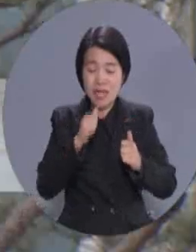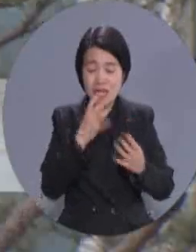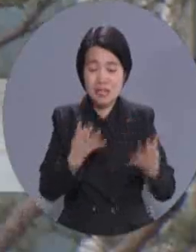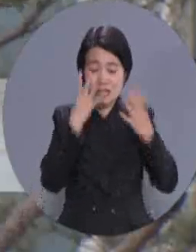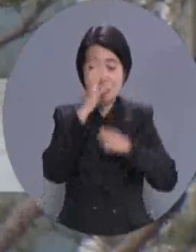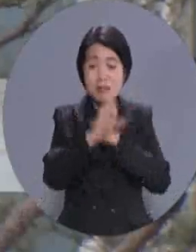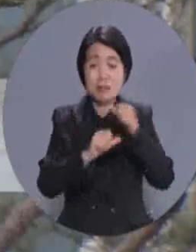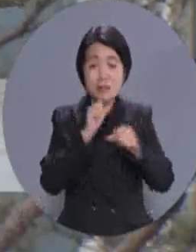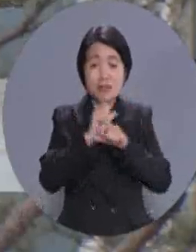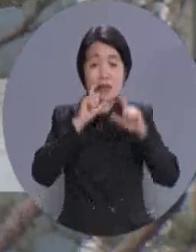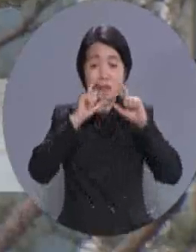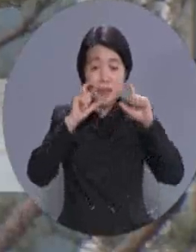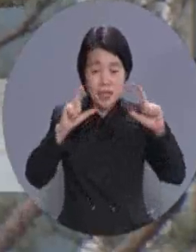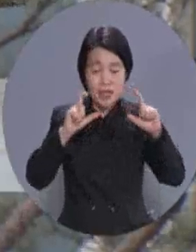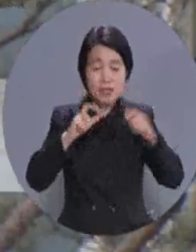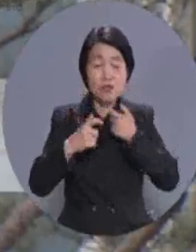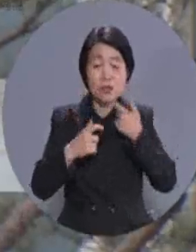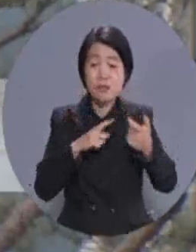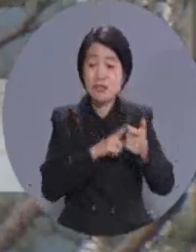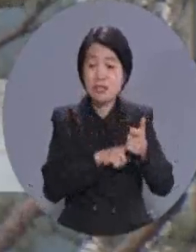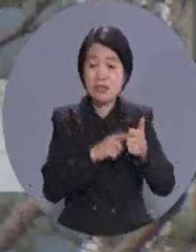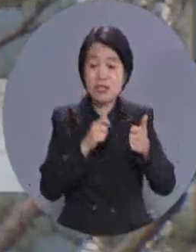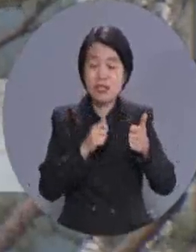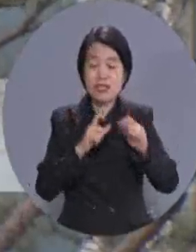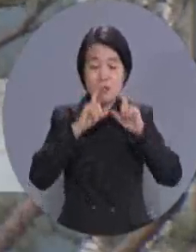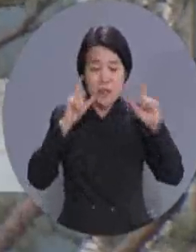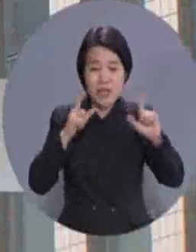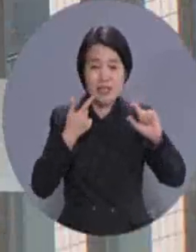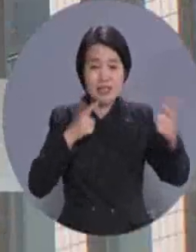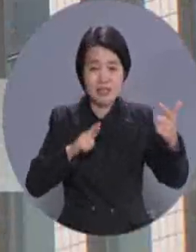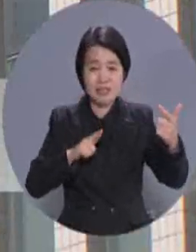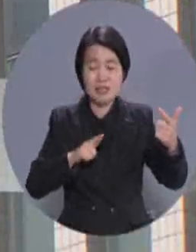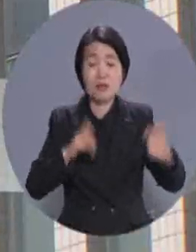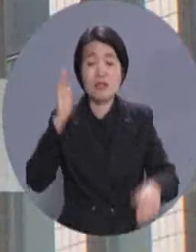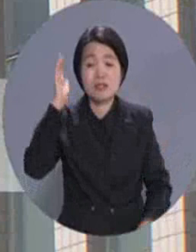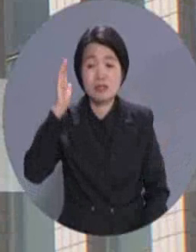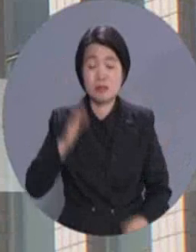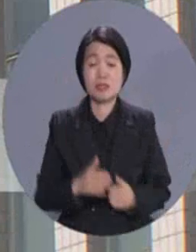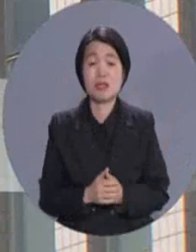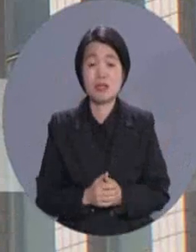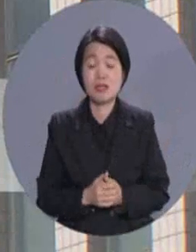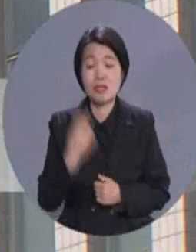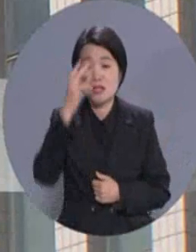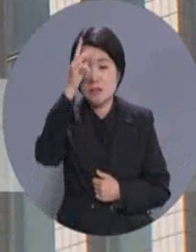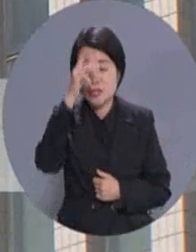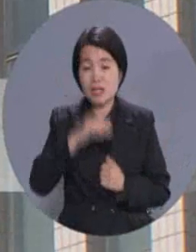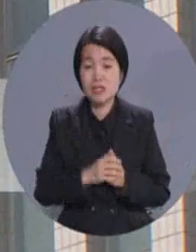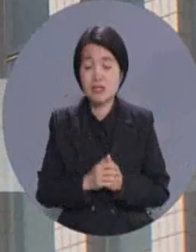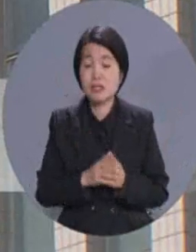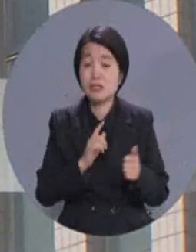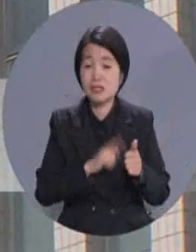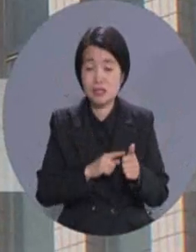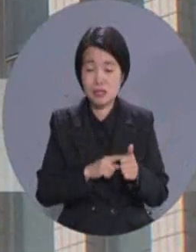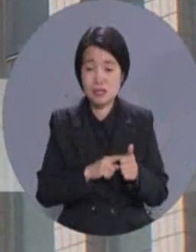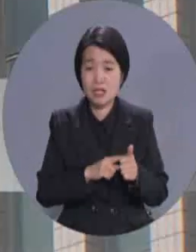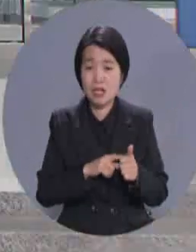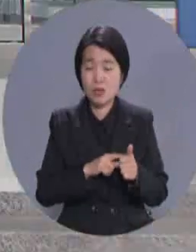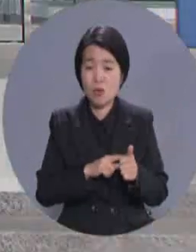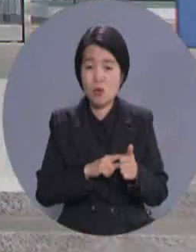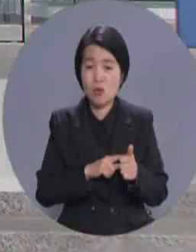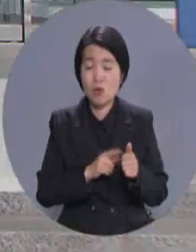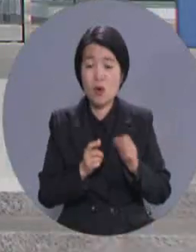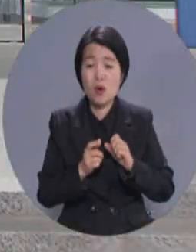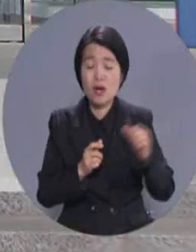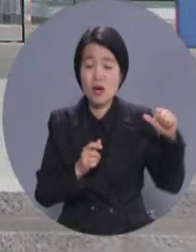35년을 선고받은 60대 남성의 판결에 항소했다 밝혔습니다 검찰은 피고인이 단지 돈을 잃었다는